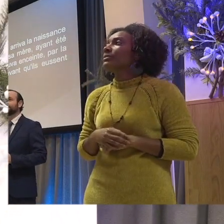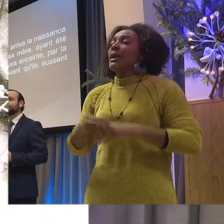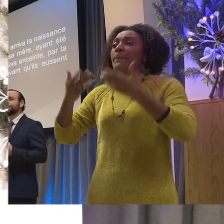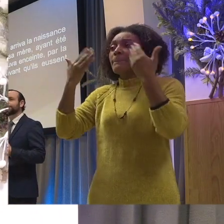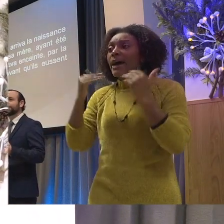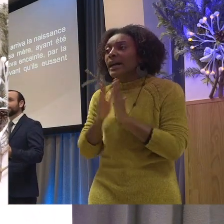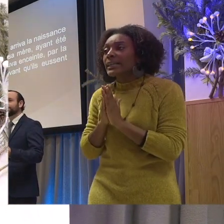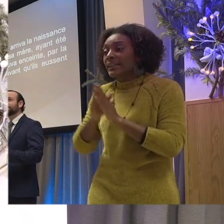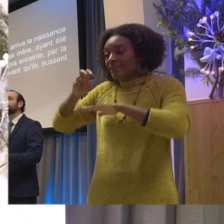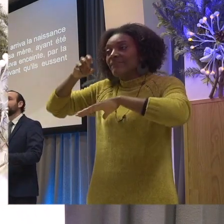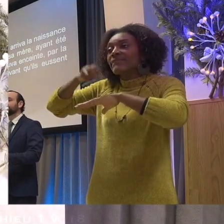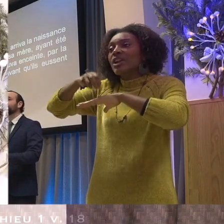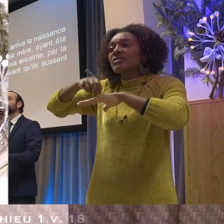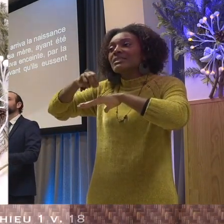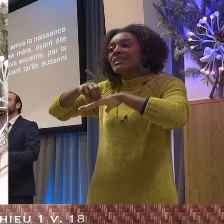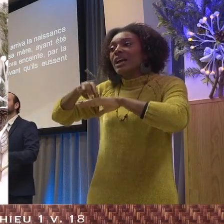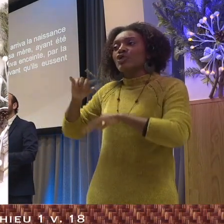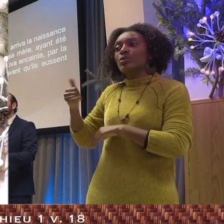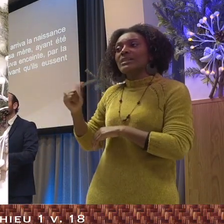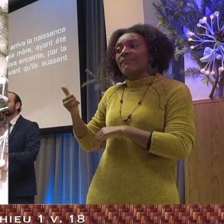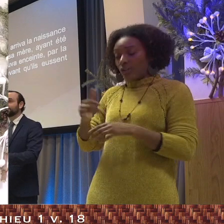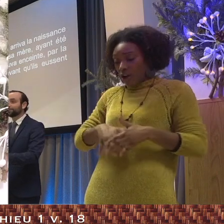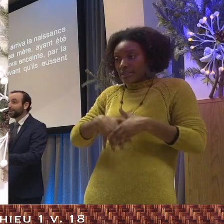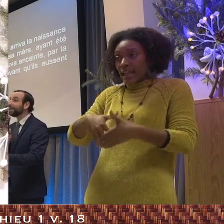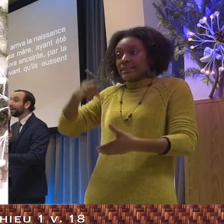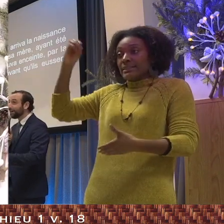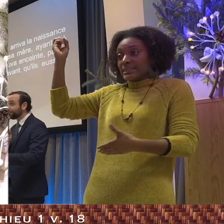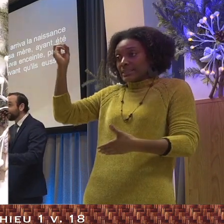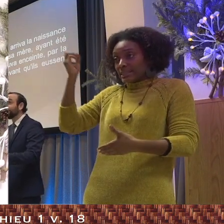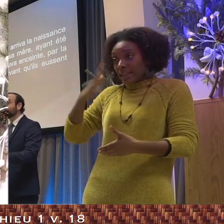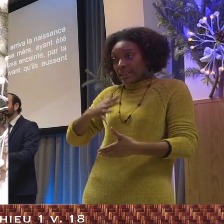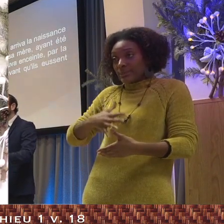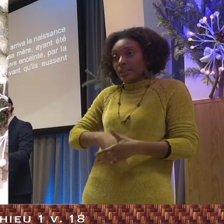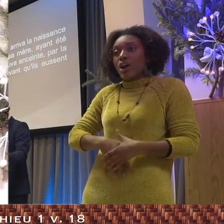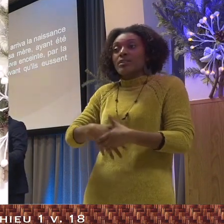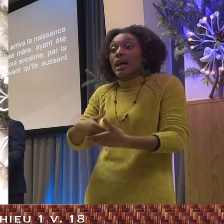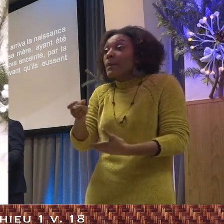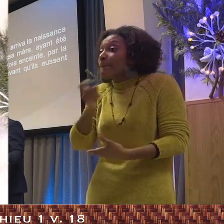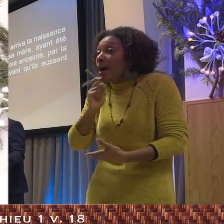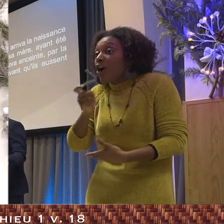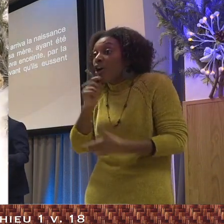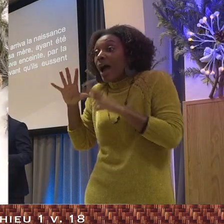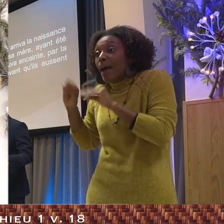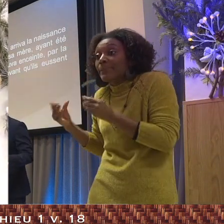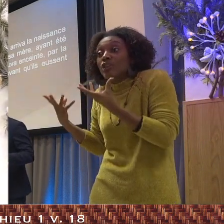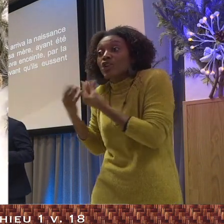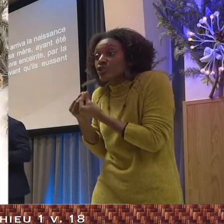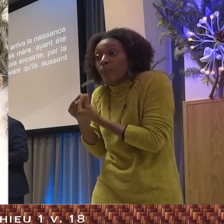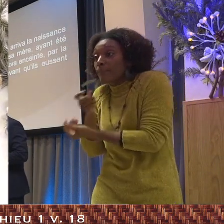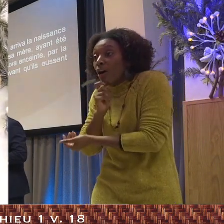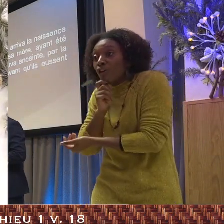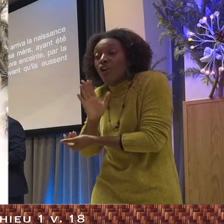ayant été fiancée à Joseph, se trouvant enceinte par la vertu du Saint-Esprit, avant qu'ils eussent habité